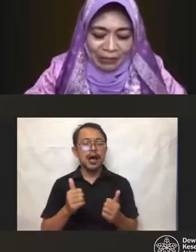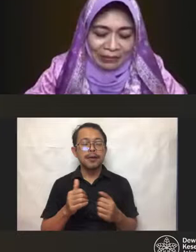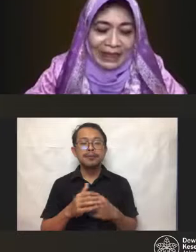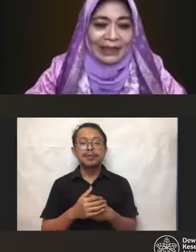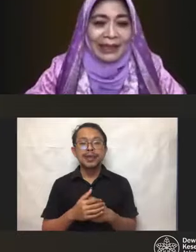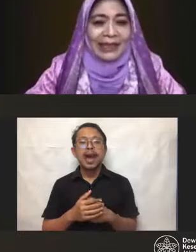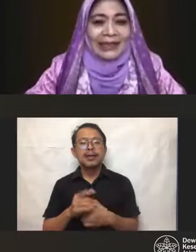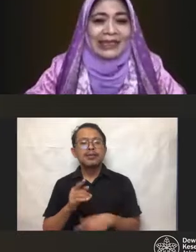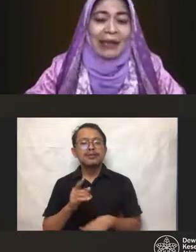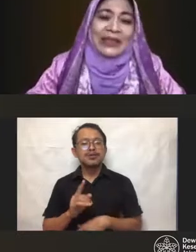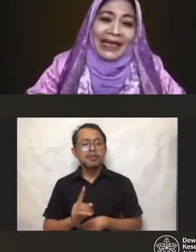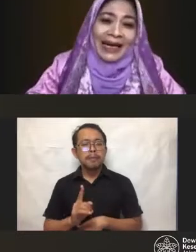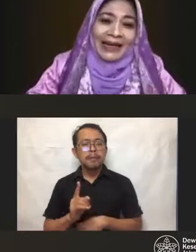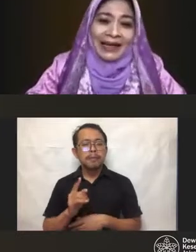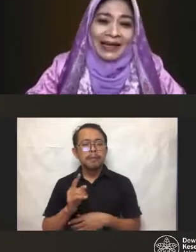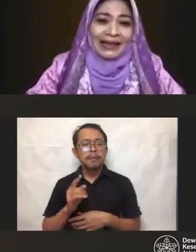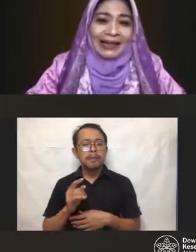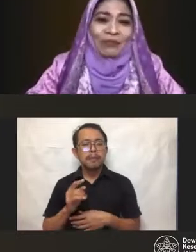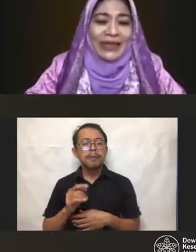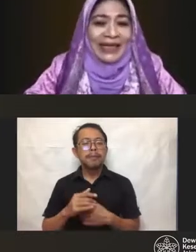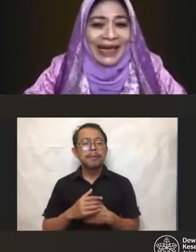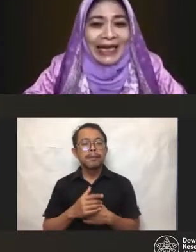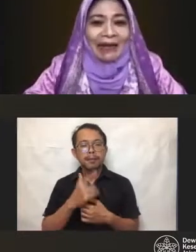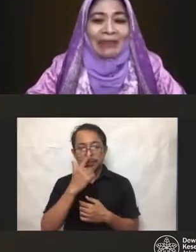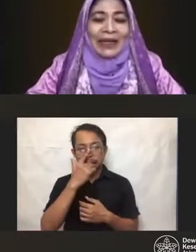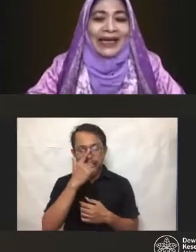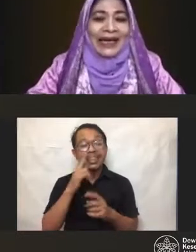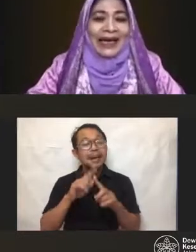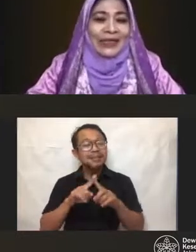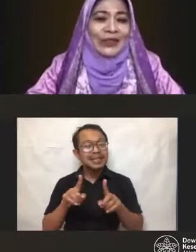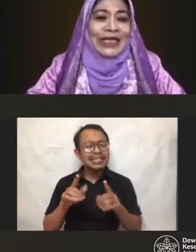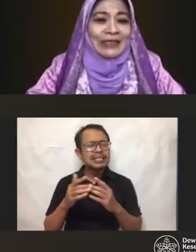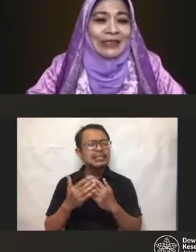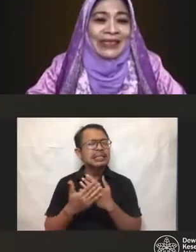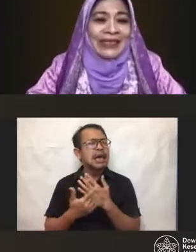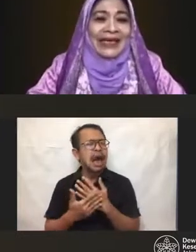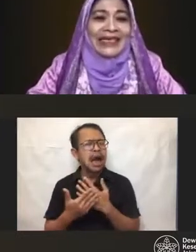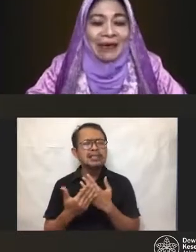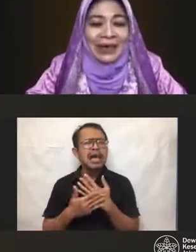ingin melihat, tetapi sayangnya potret keagamaan masyarakat itu